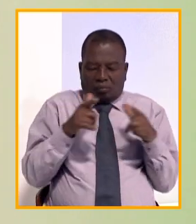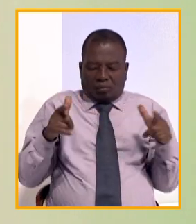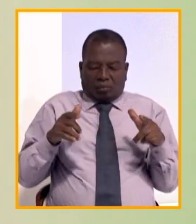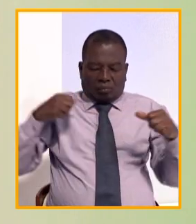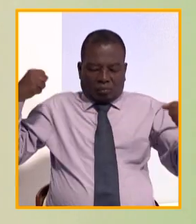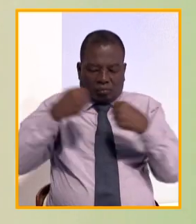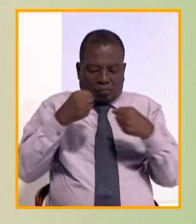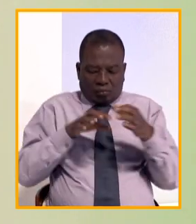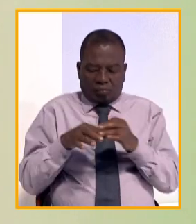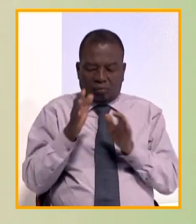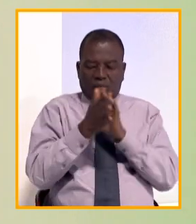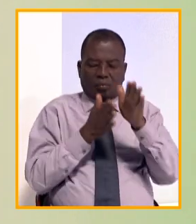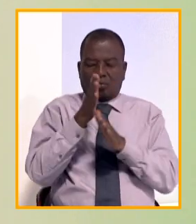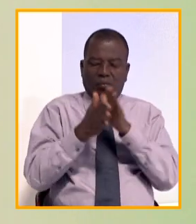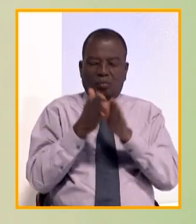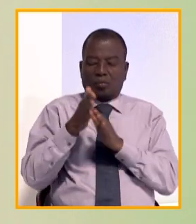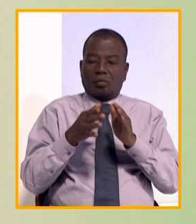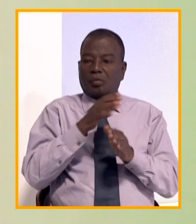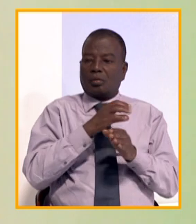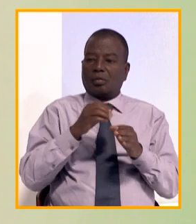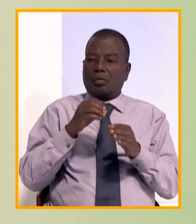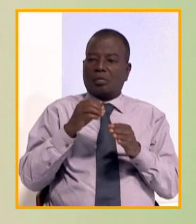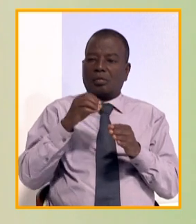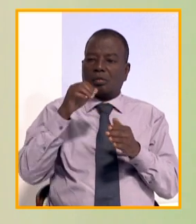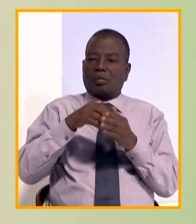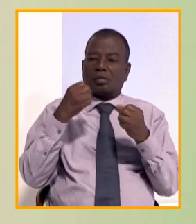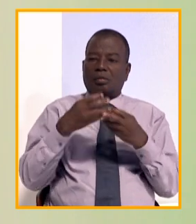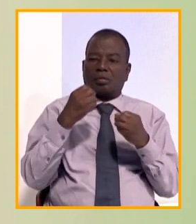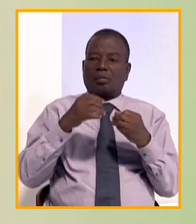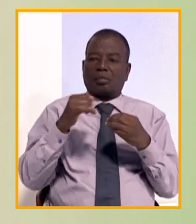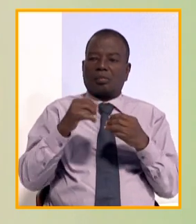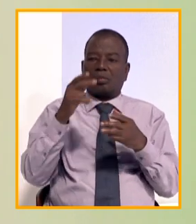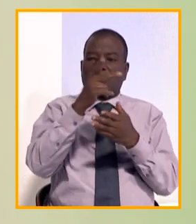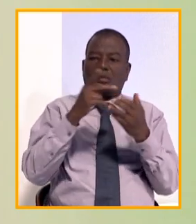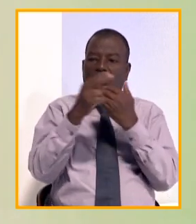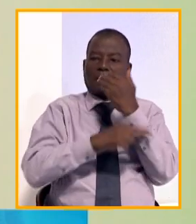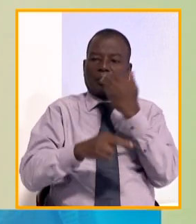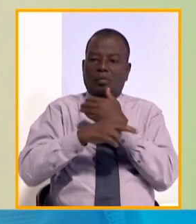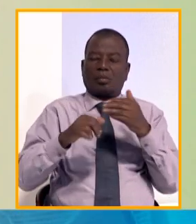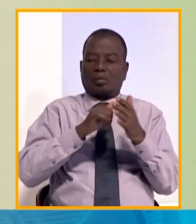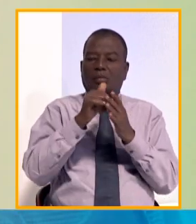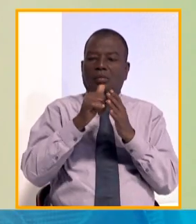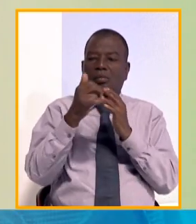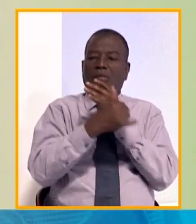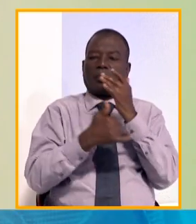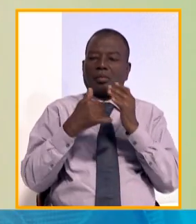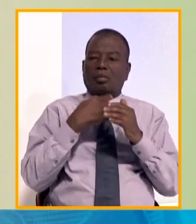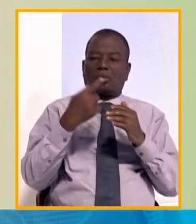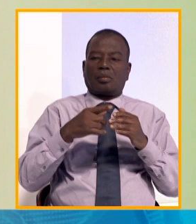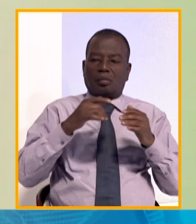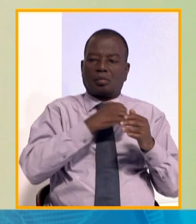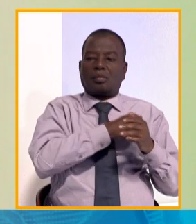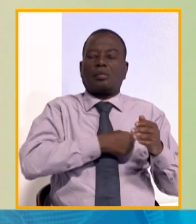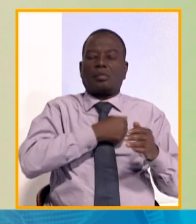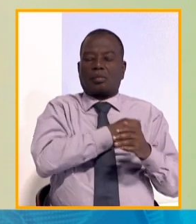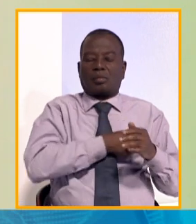accidents de la circulation survenus récemment dans plusieurs localités de notre pays réitère ses condoléances les